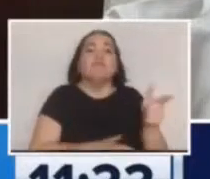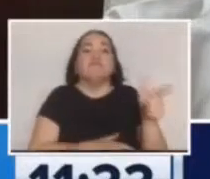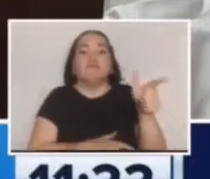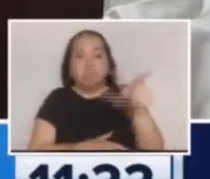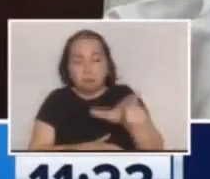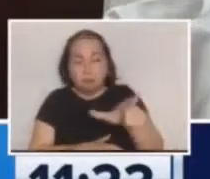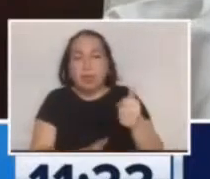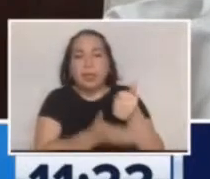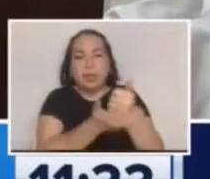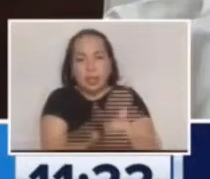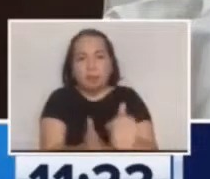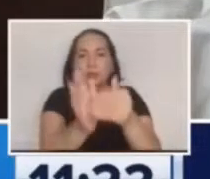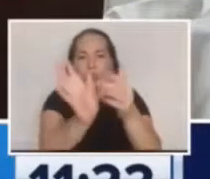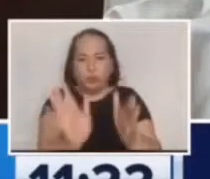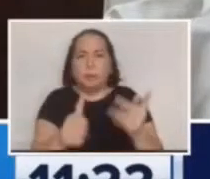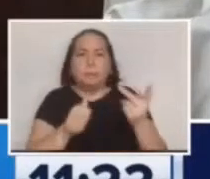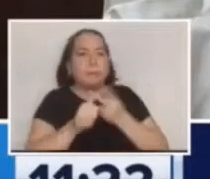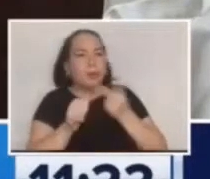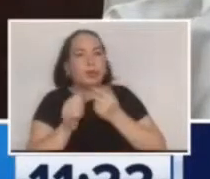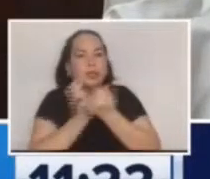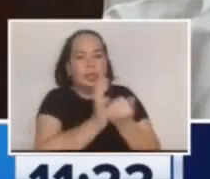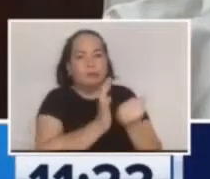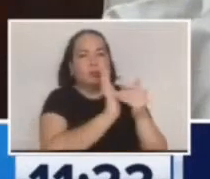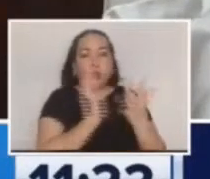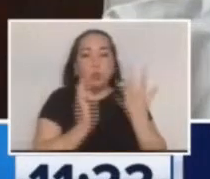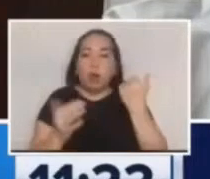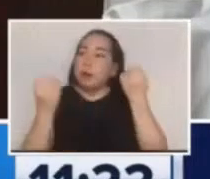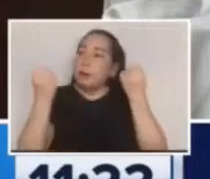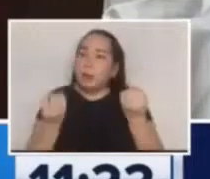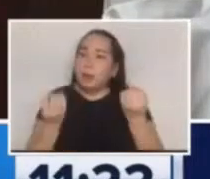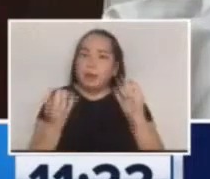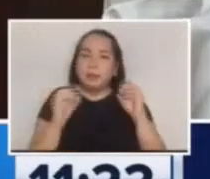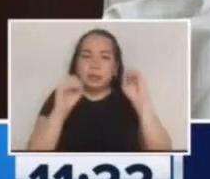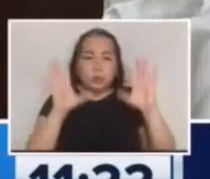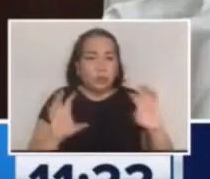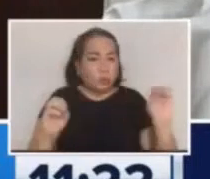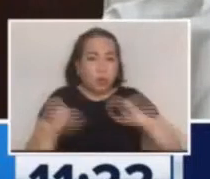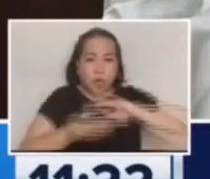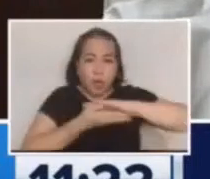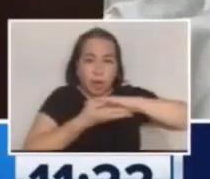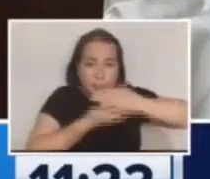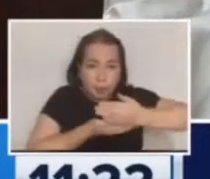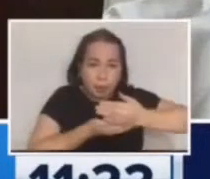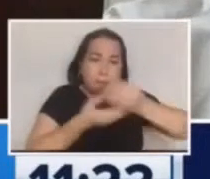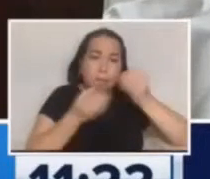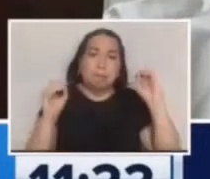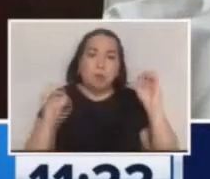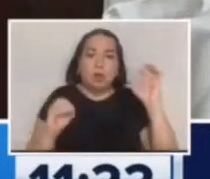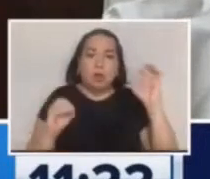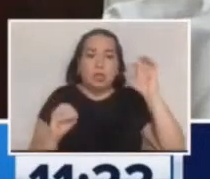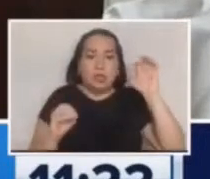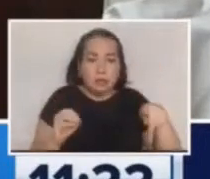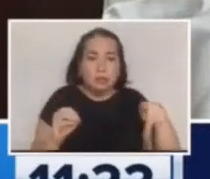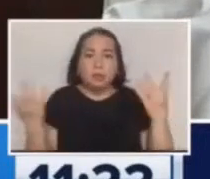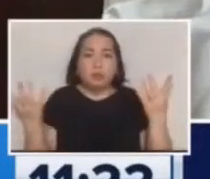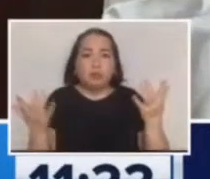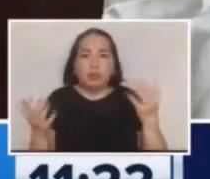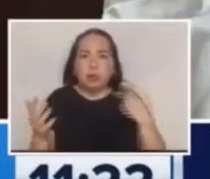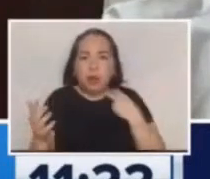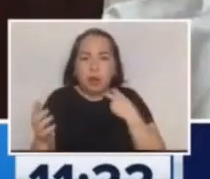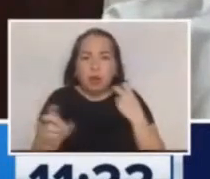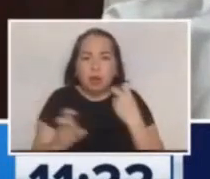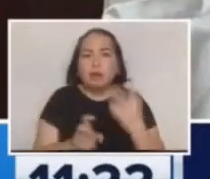ensure that we will provide the appropriate support to both our learners